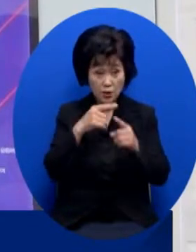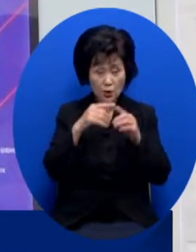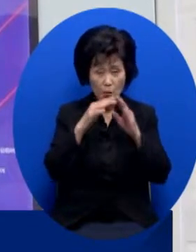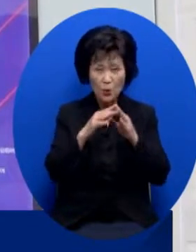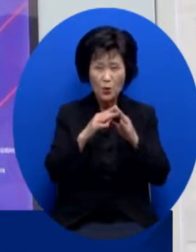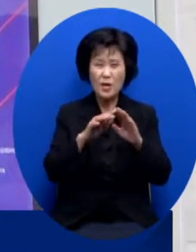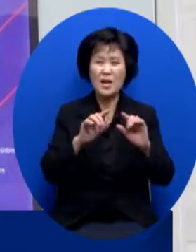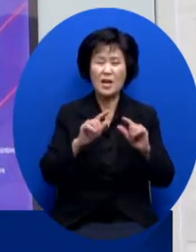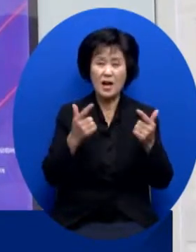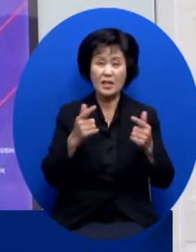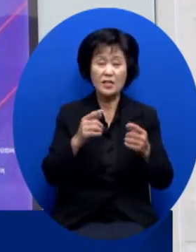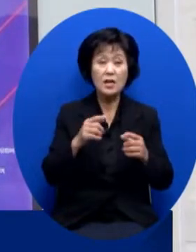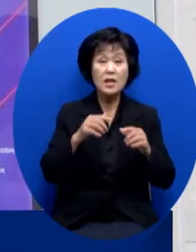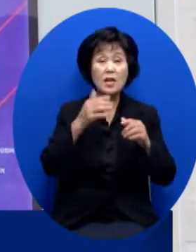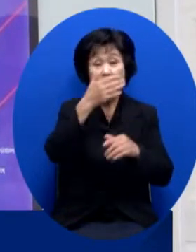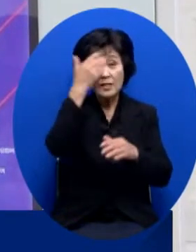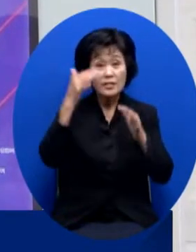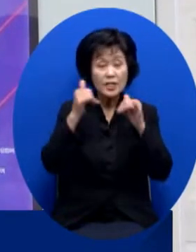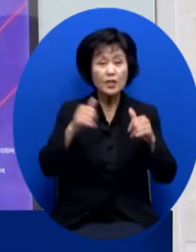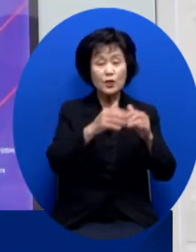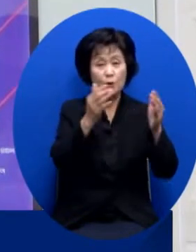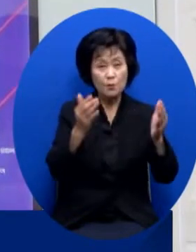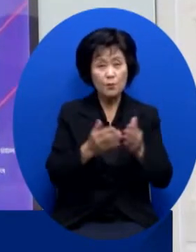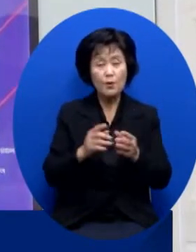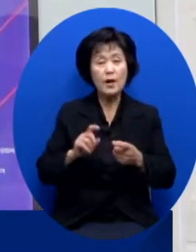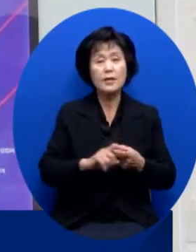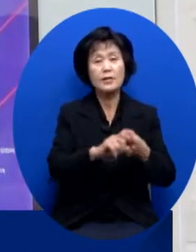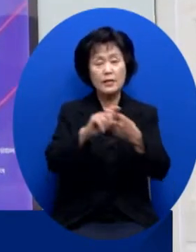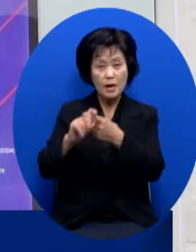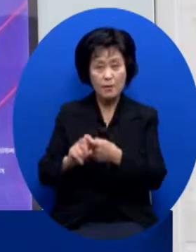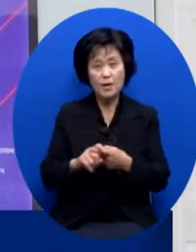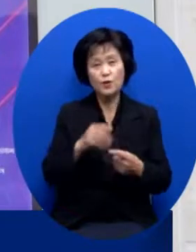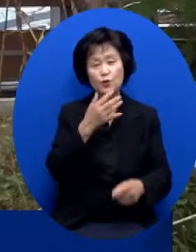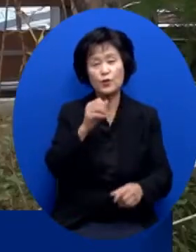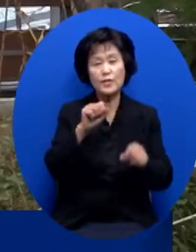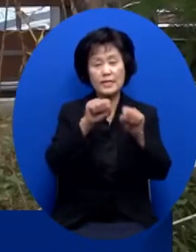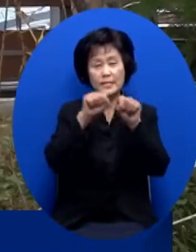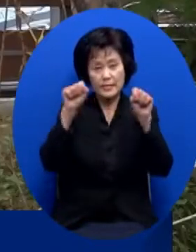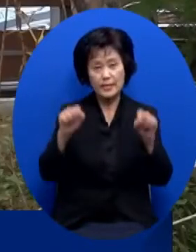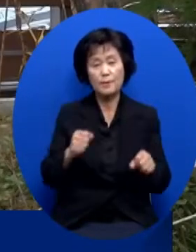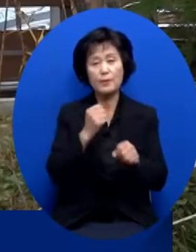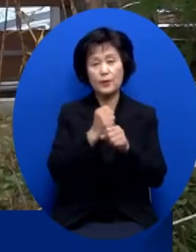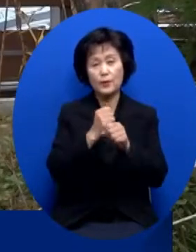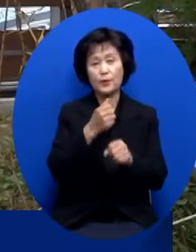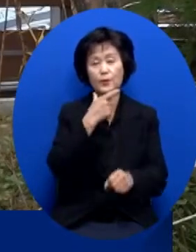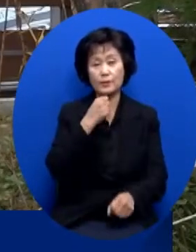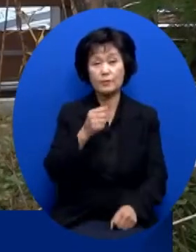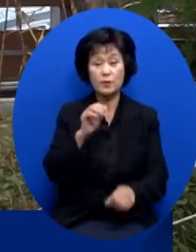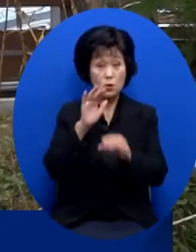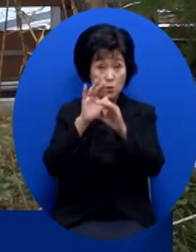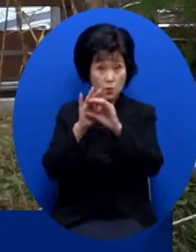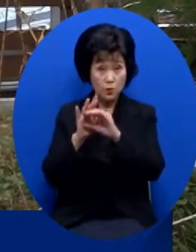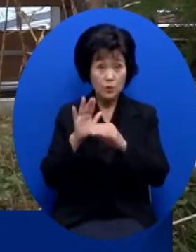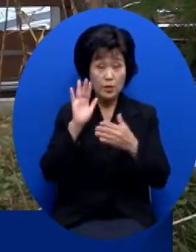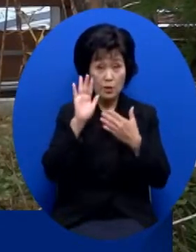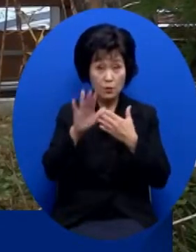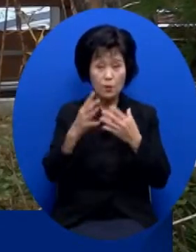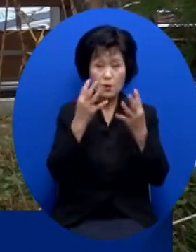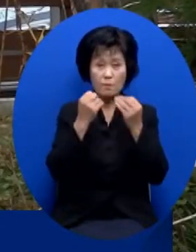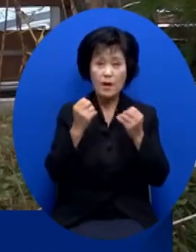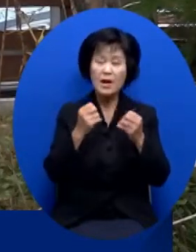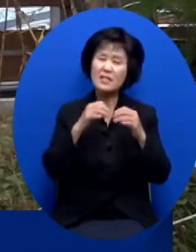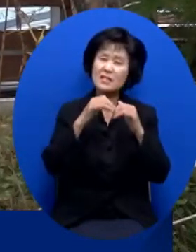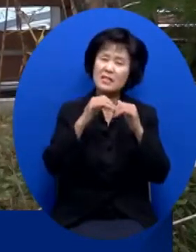초월해서 청년부가 연합할 수 있도록 좀 시스템적으로 해볼까 생각하고 있습니다. 코로나19로 많은 교회들뿐만 아니라 많은